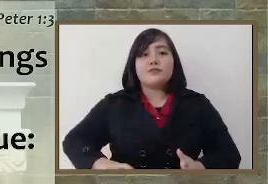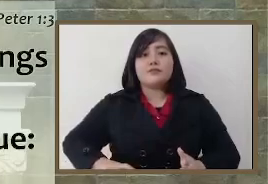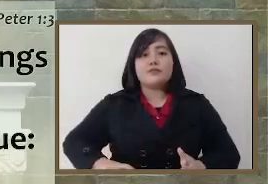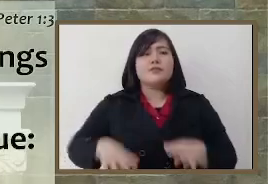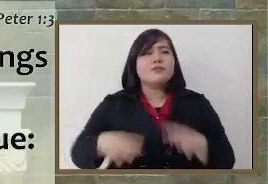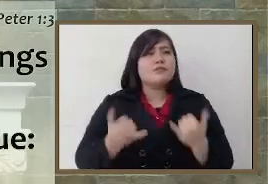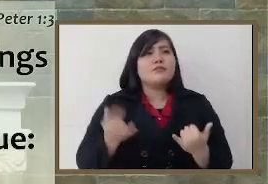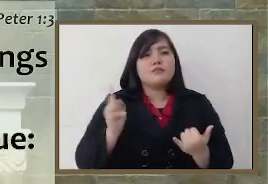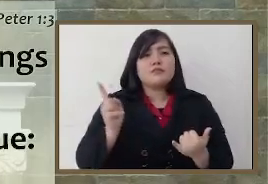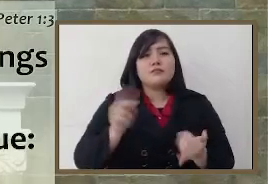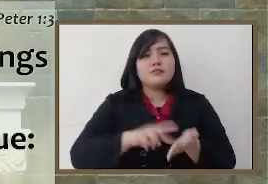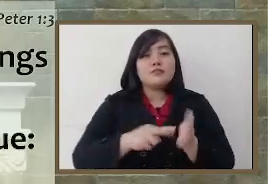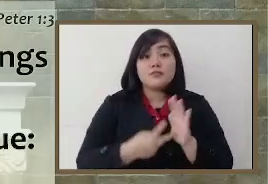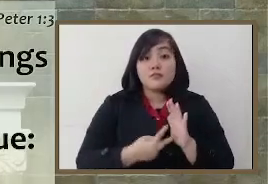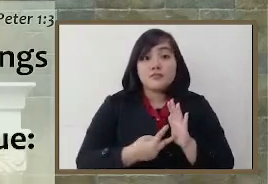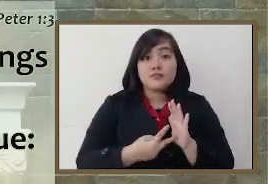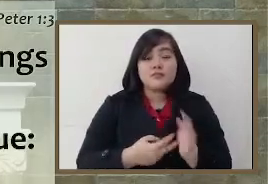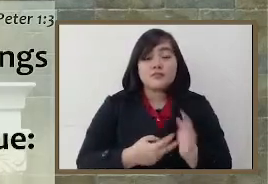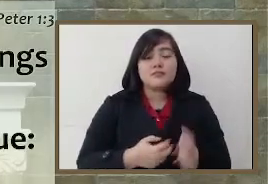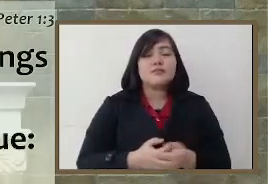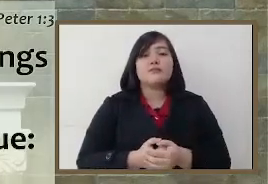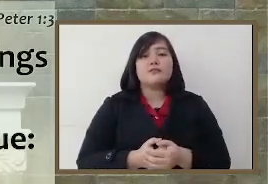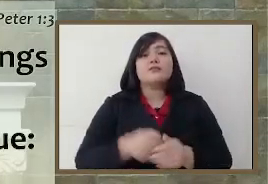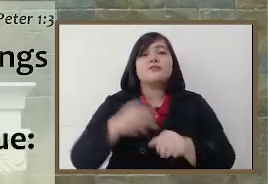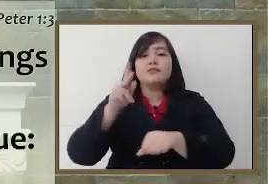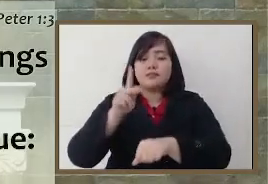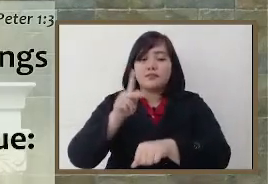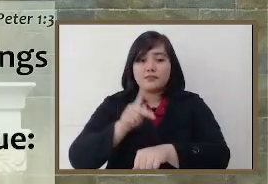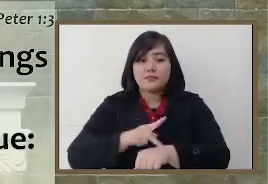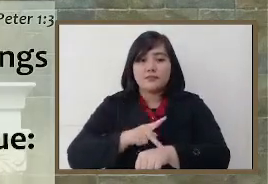nito? Binigyan talaga ni Peter